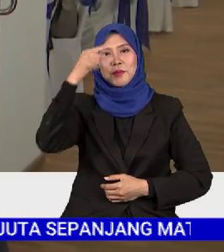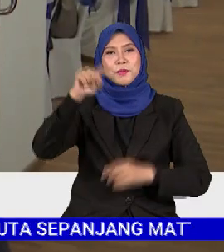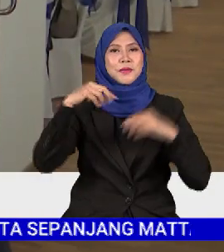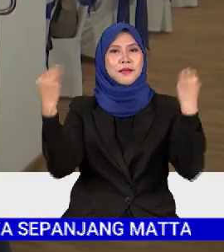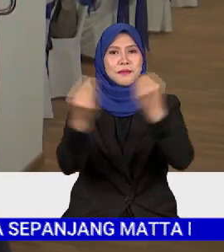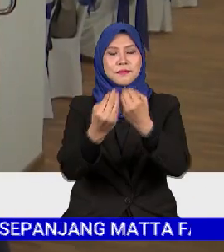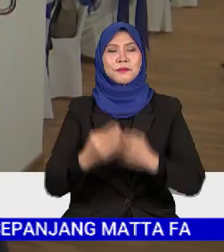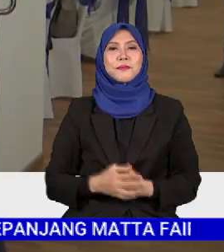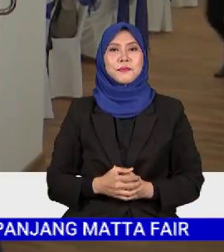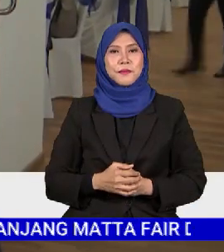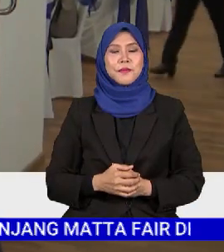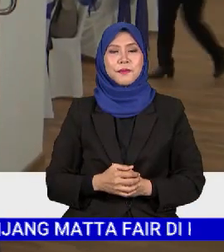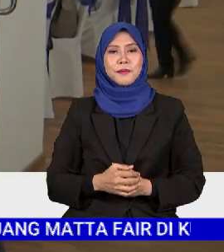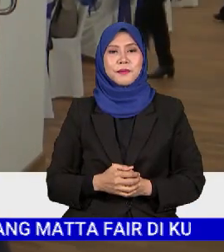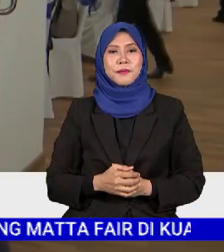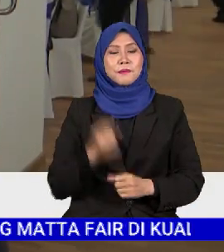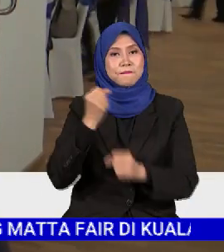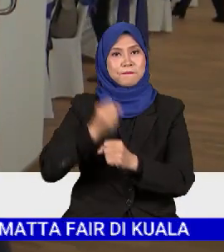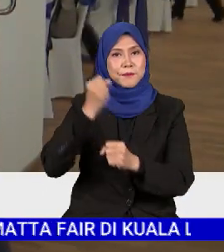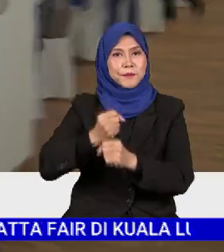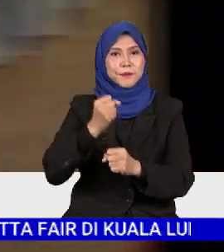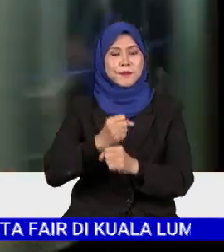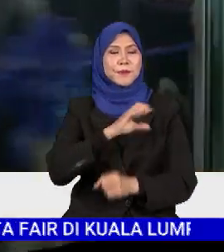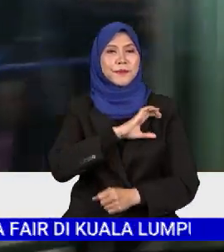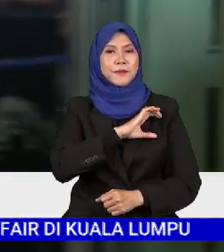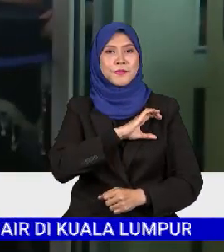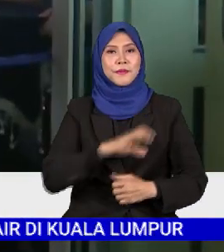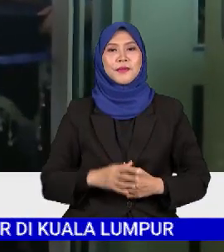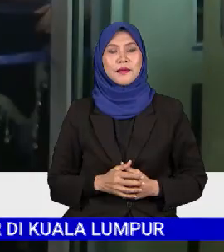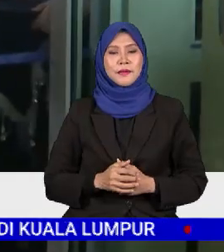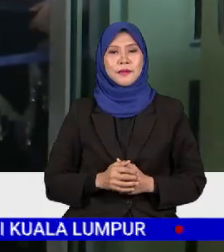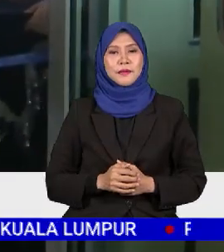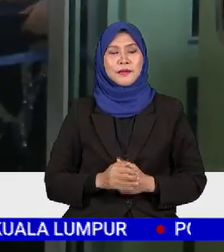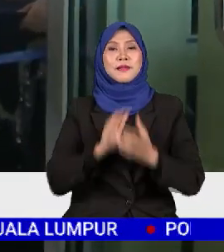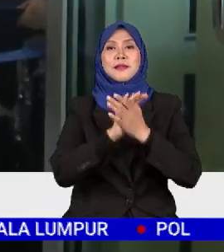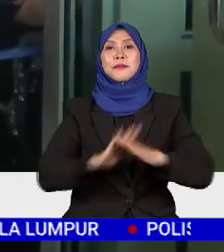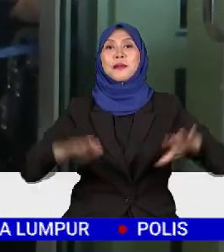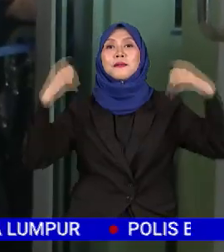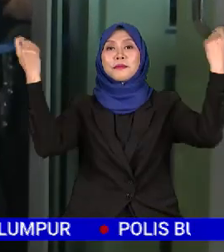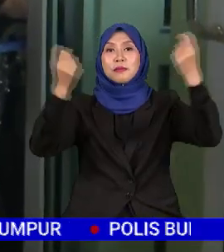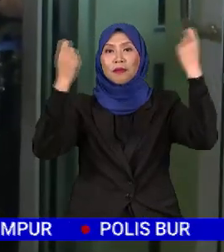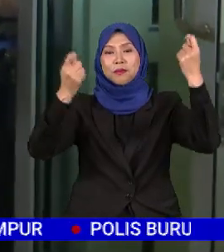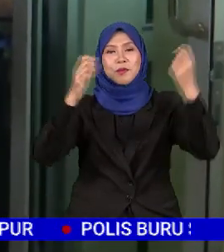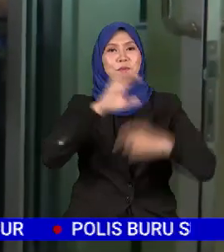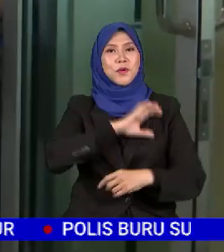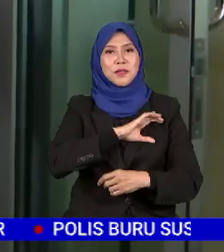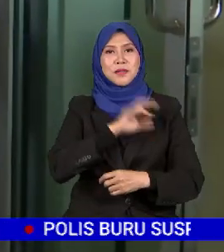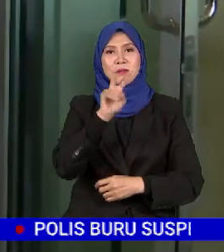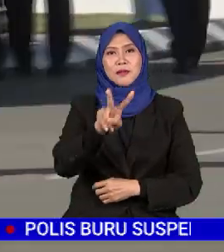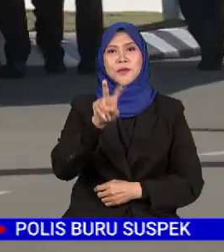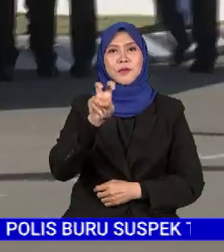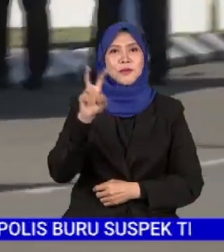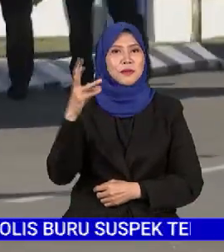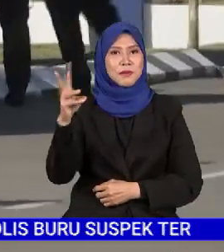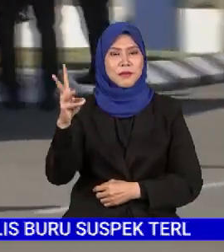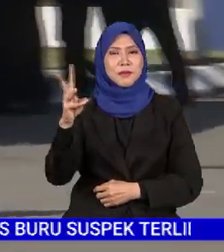masyarakat dalam tugas-tugas kepolisian. Selamat menyambut Hari Peringatan Polis